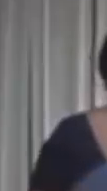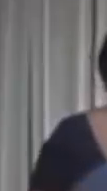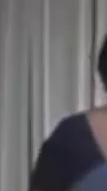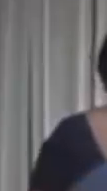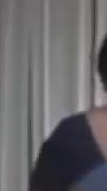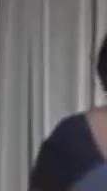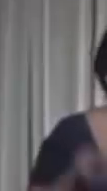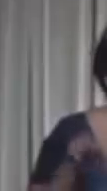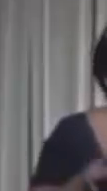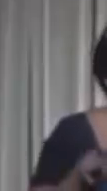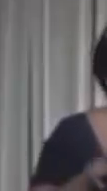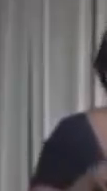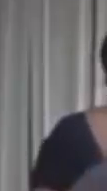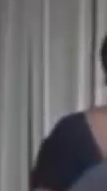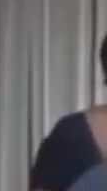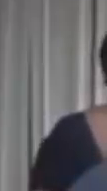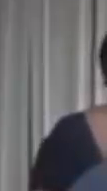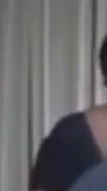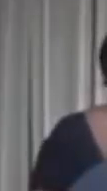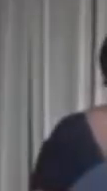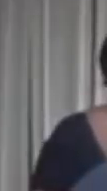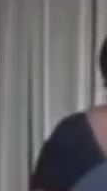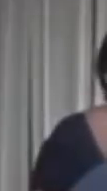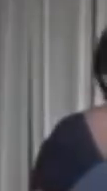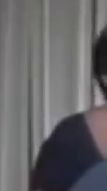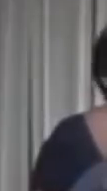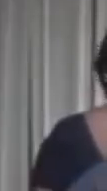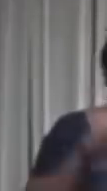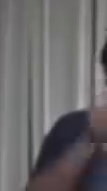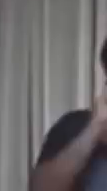அதேபோல இந்த வரவு செலவு திட்டத்தை பார்க்கின்ற பொழுது